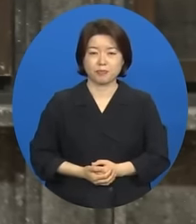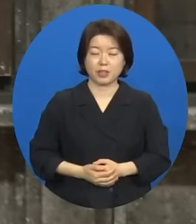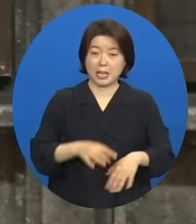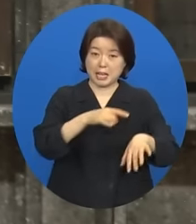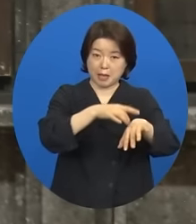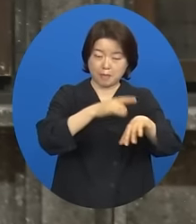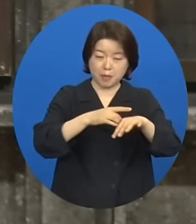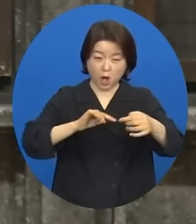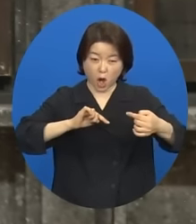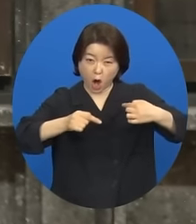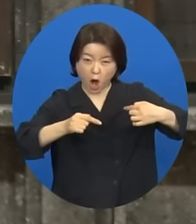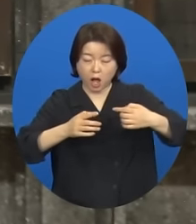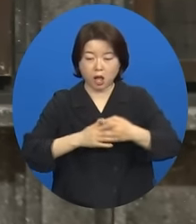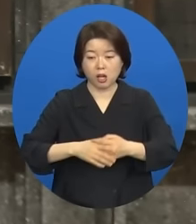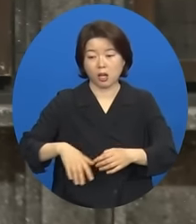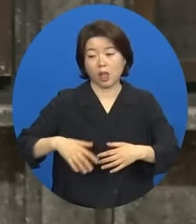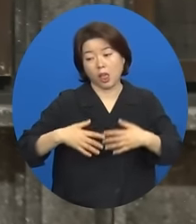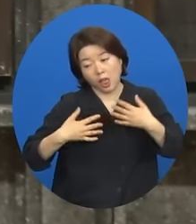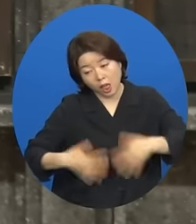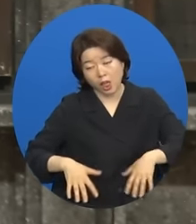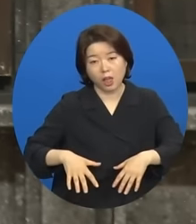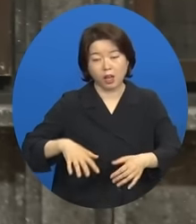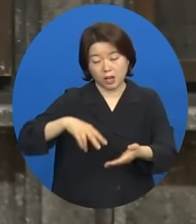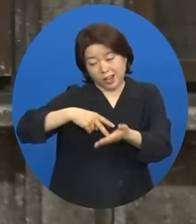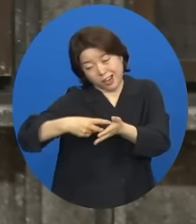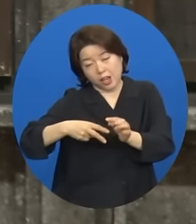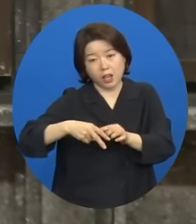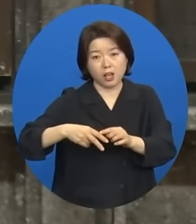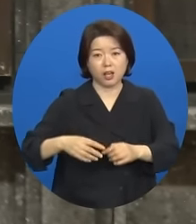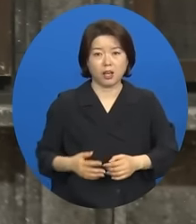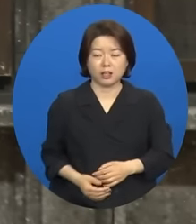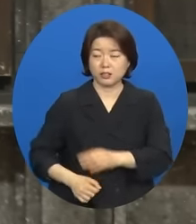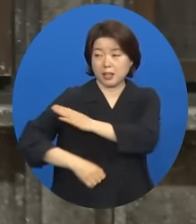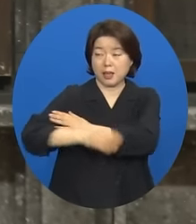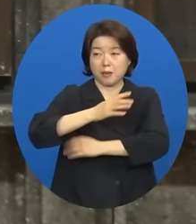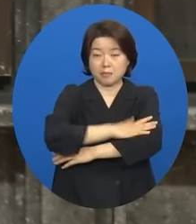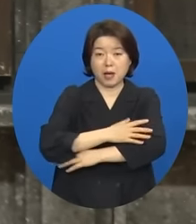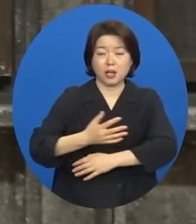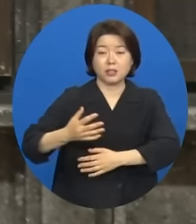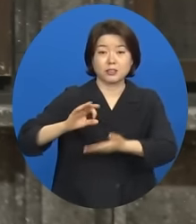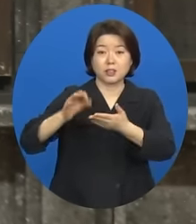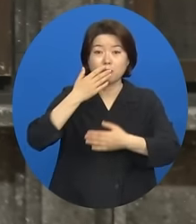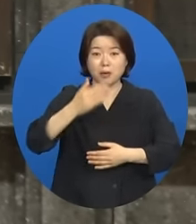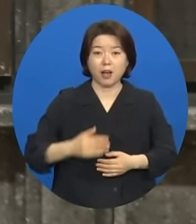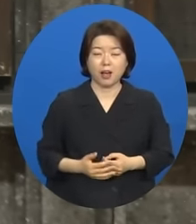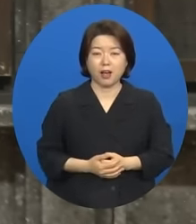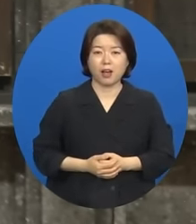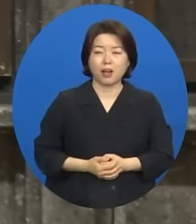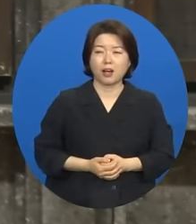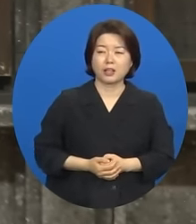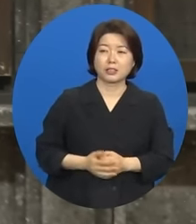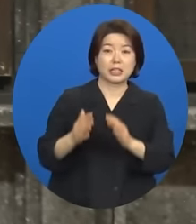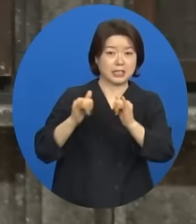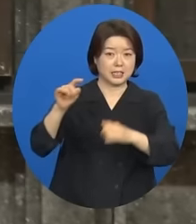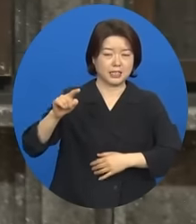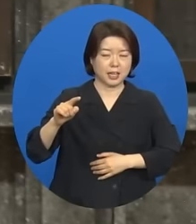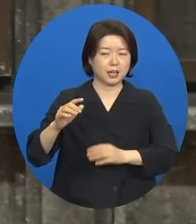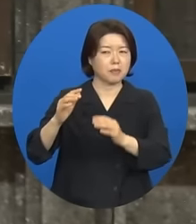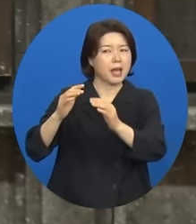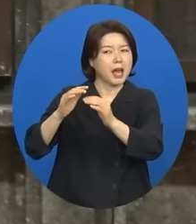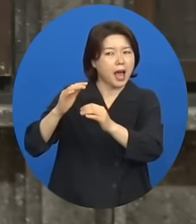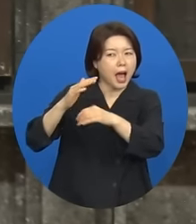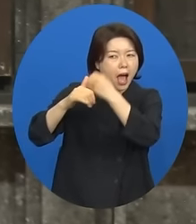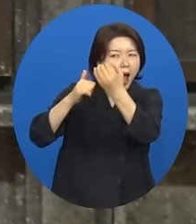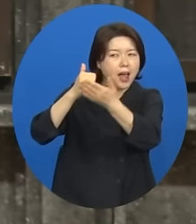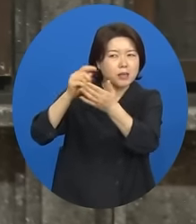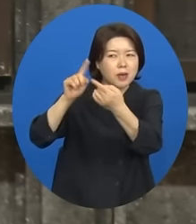이제 어긋나면서 힘이 다 빠졌어요. 근데 아직 이 팔은 쓸 수가 있는 거예요. 그러면서 이 사람이 사람이 아니라 하나님인